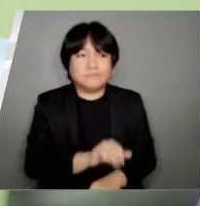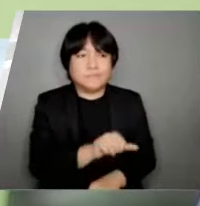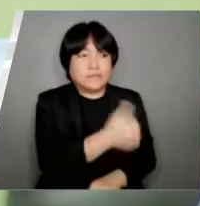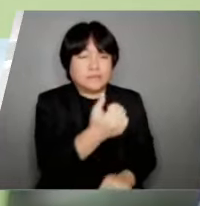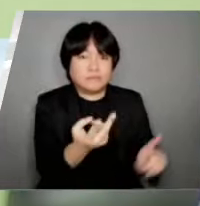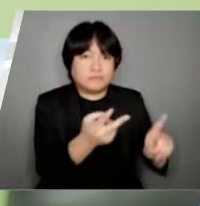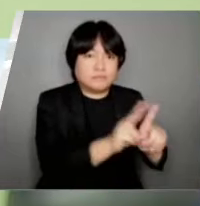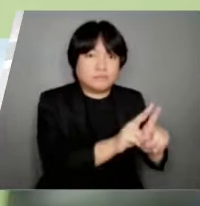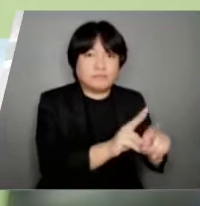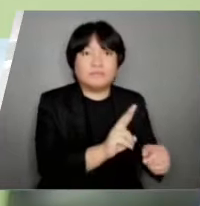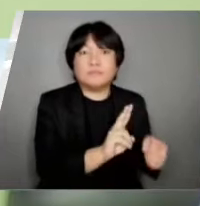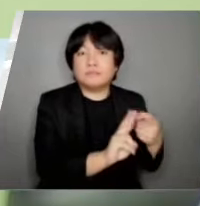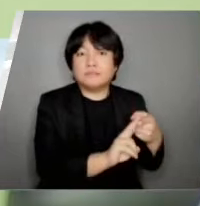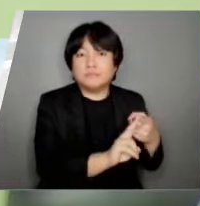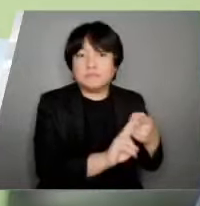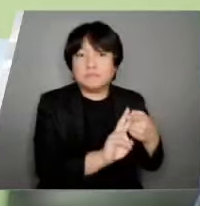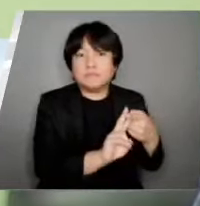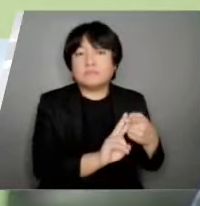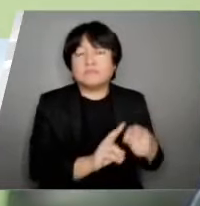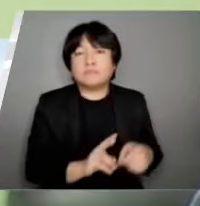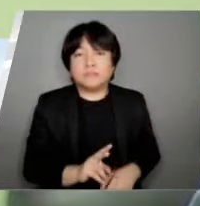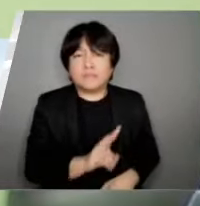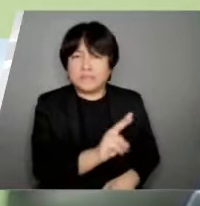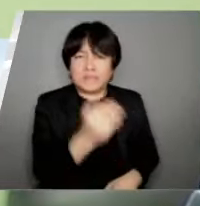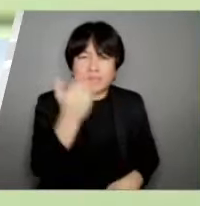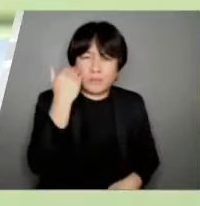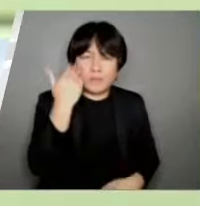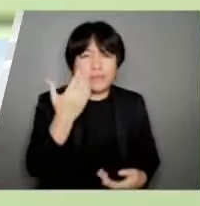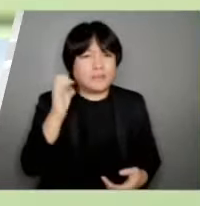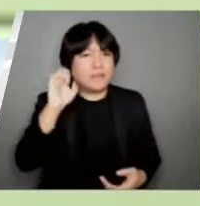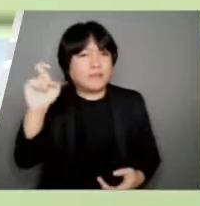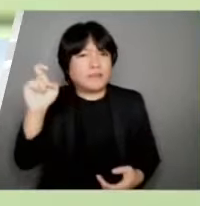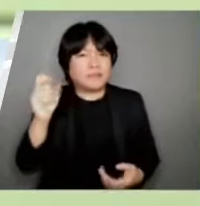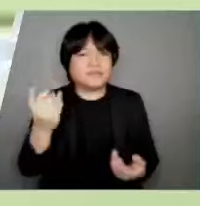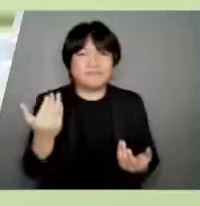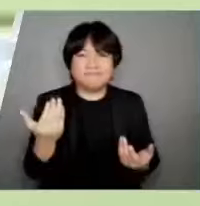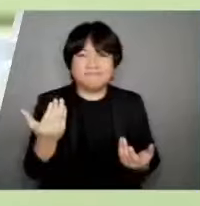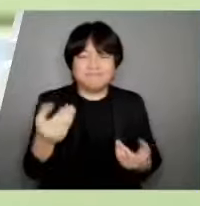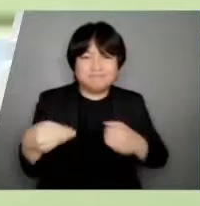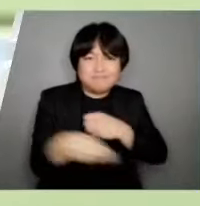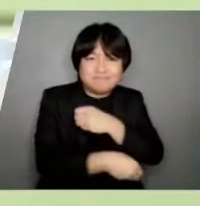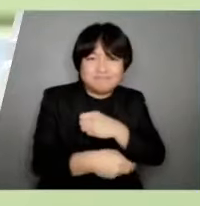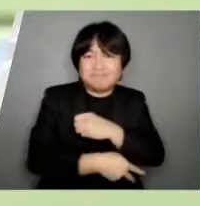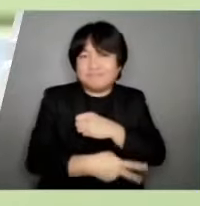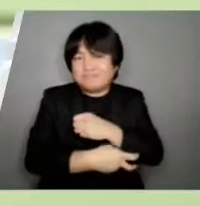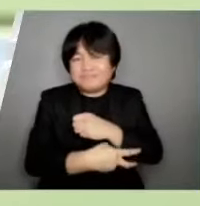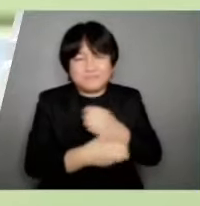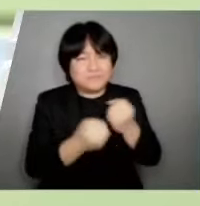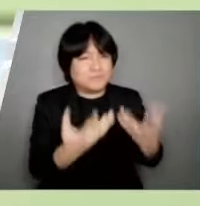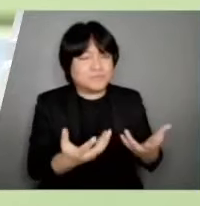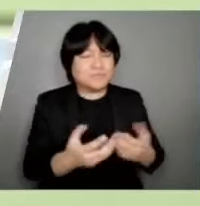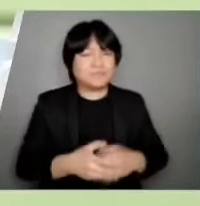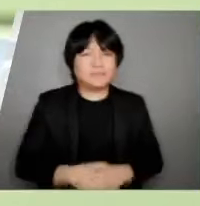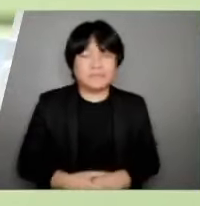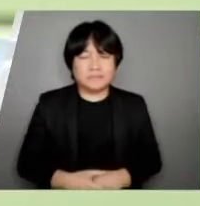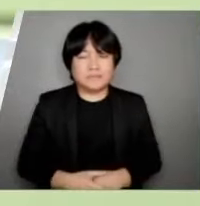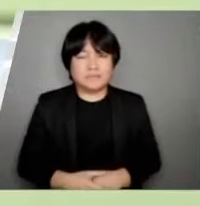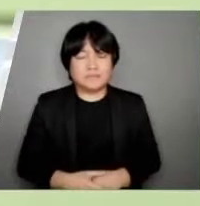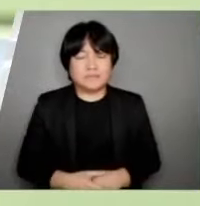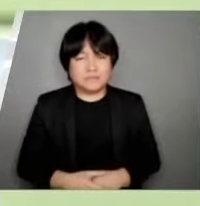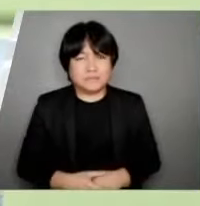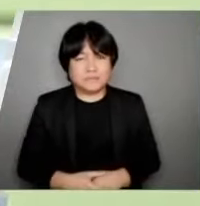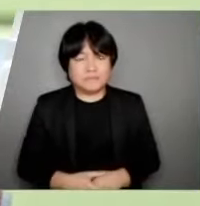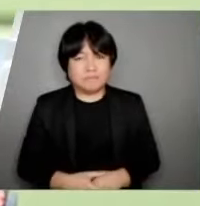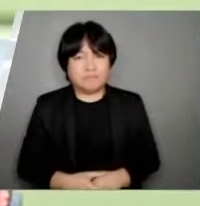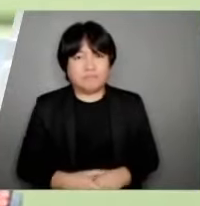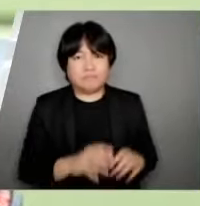involved sa mga budol-budol scheme. Most often than not, ay ito rin ang magiging mga potential pugs natin